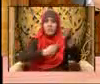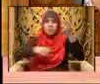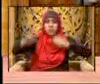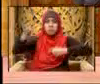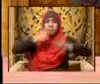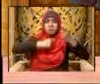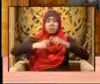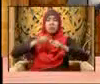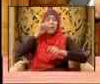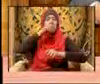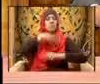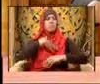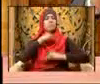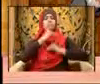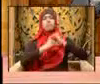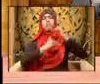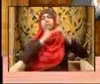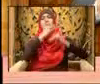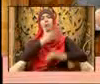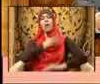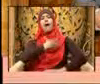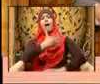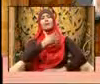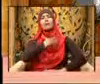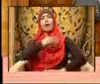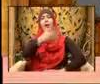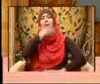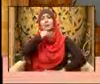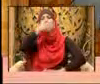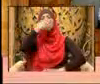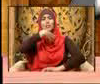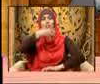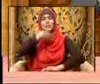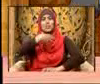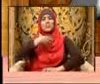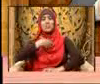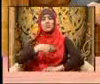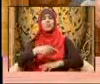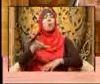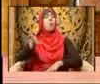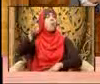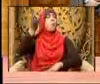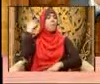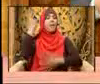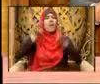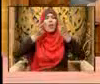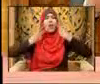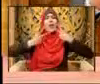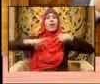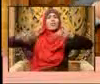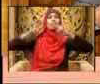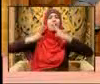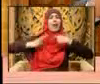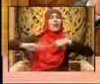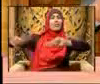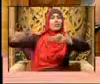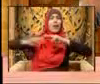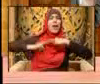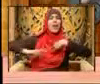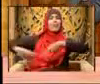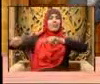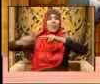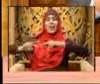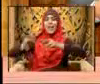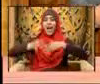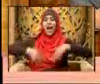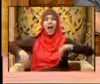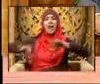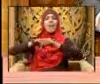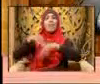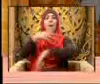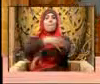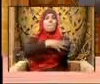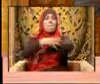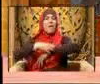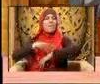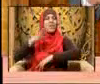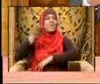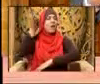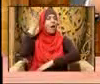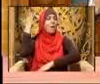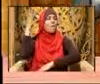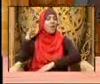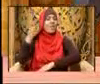يسترد في هك الأراضي اللي هي أخذت كرهن عند يهودي خيبر وعند بني